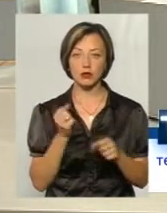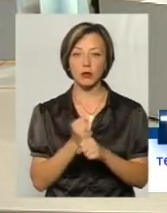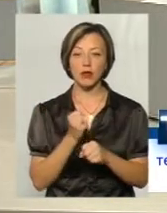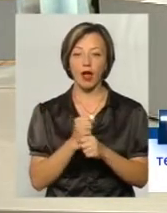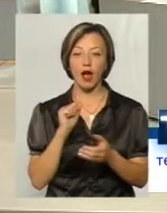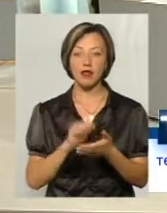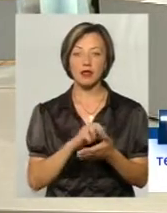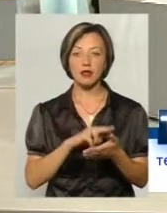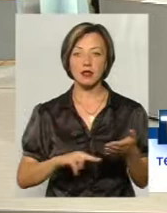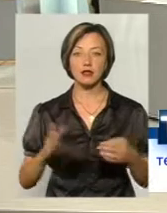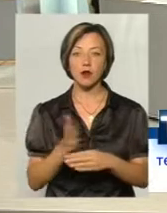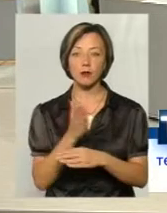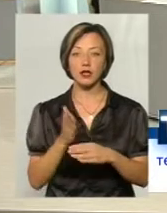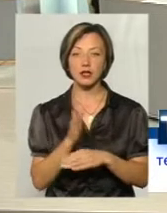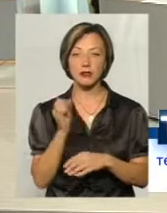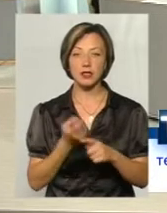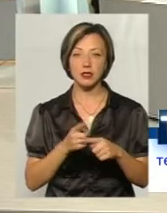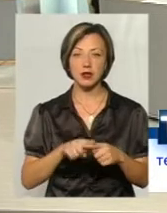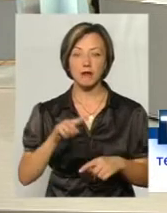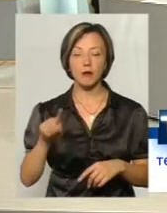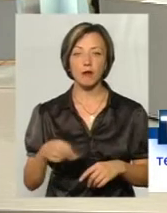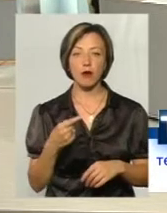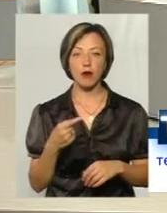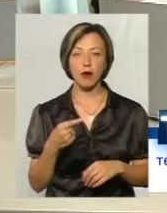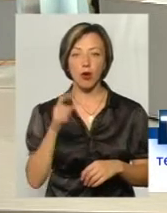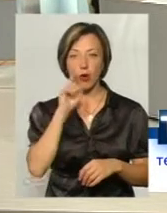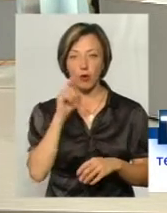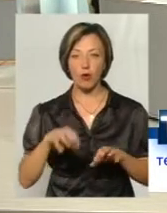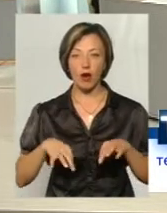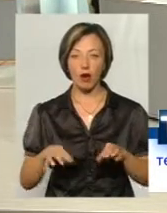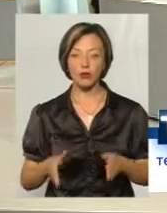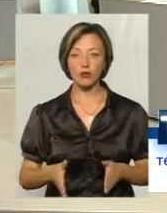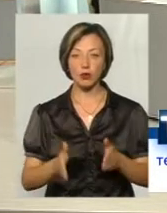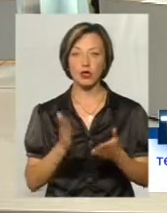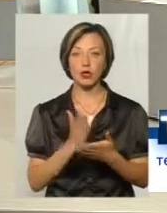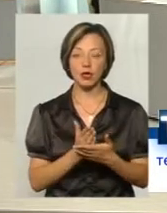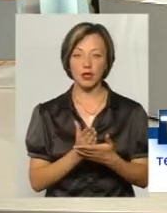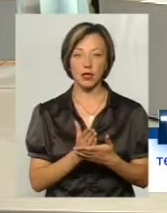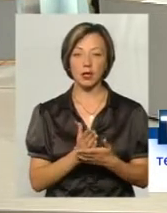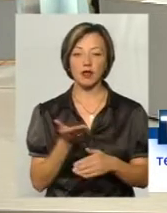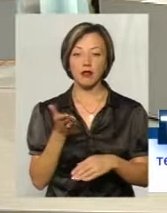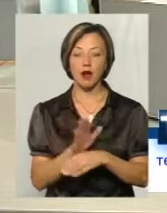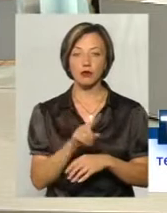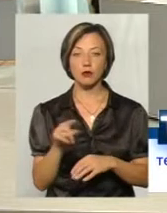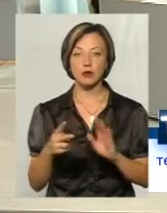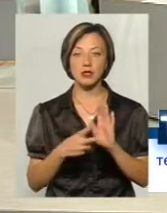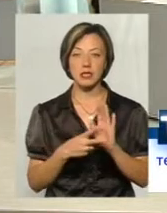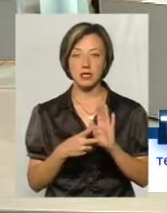зробити. Атестація виробництва – це вимога «Укравтодору». Є наказ номер 7